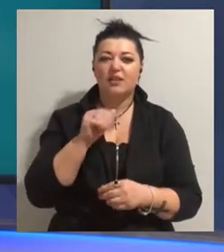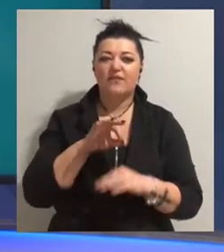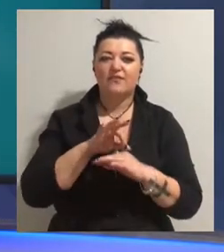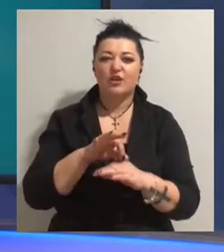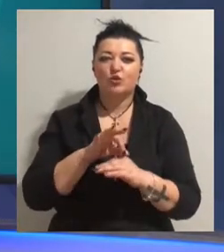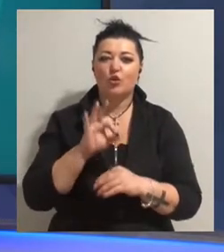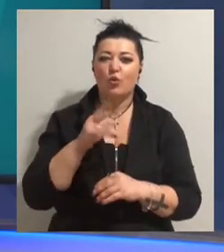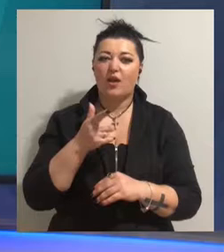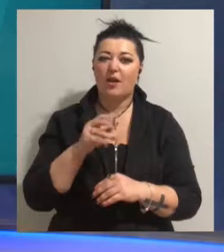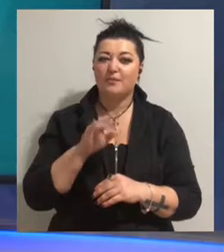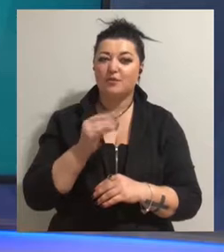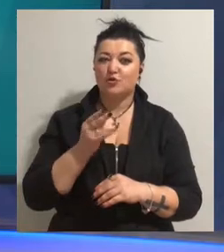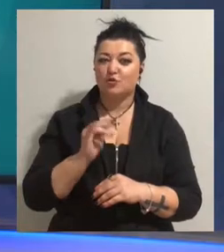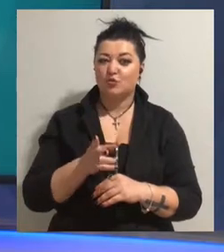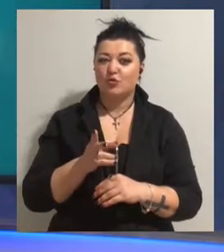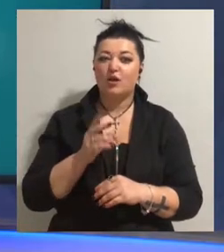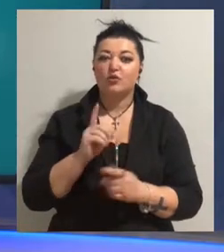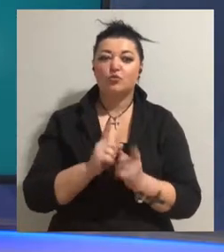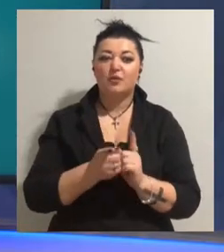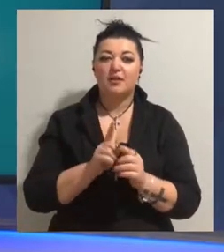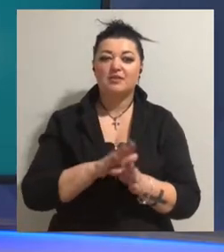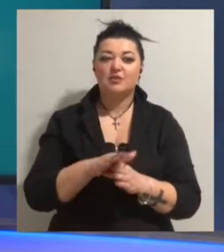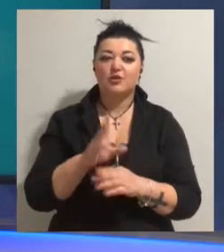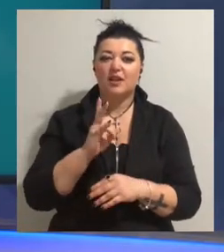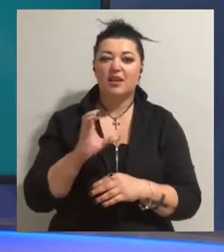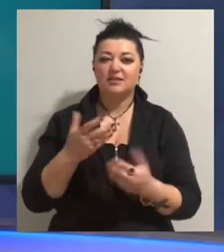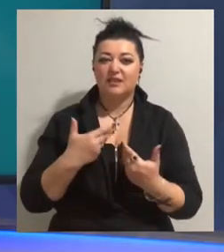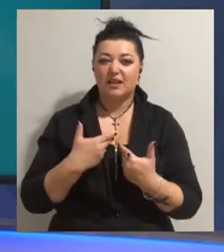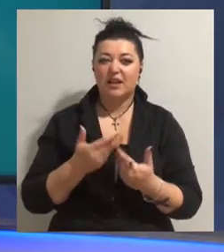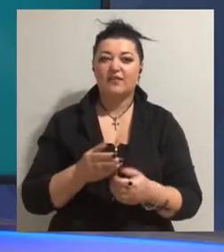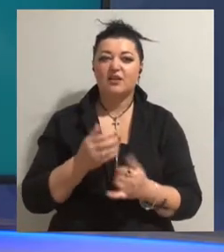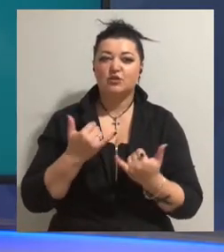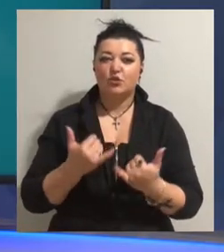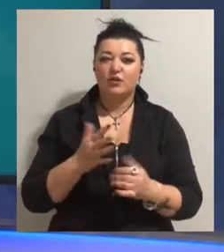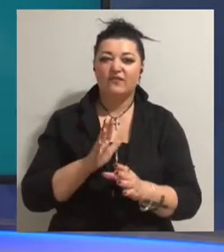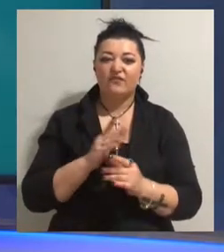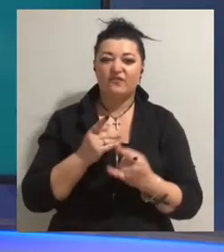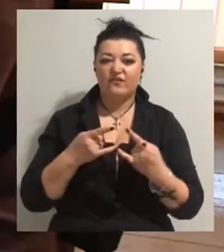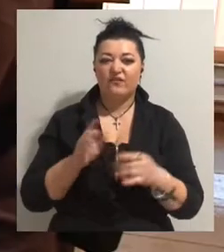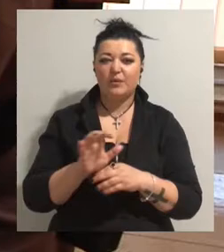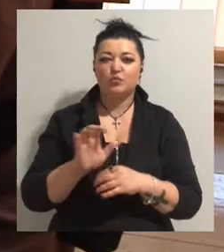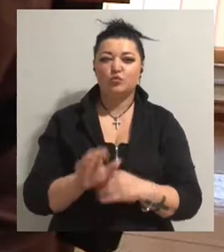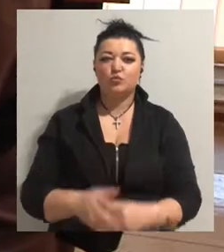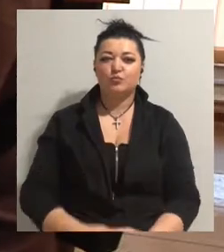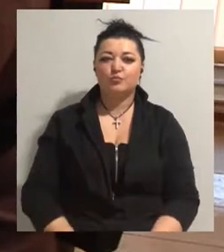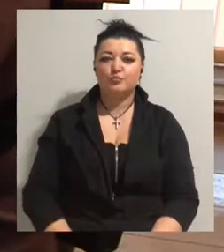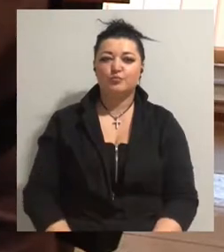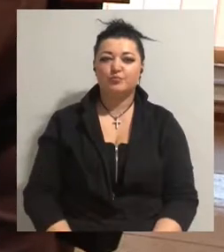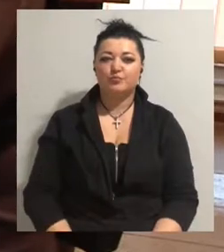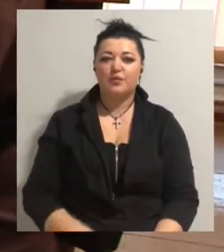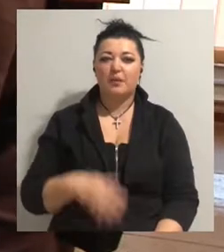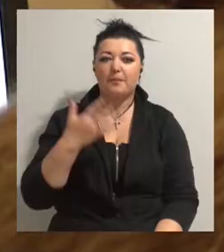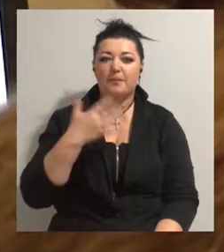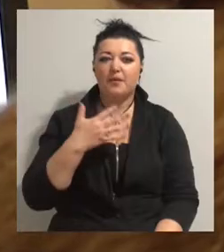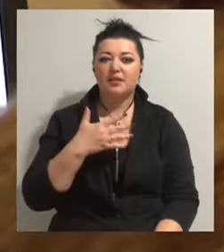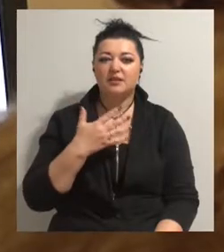Оліга Міщук. Сордопереклад здійснює Наталя Сергєєва. Сьогодні у випуску. 50 книжок